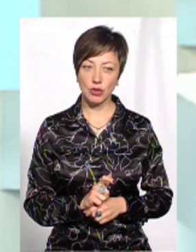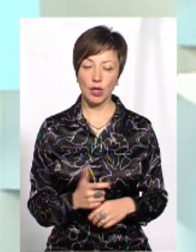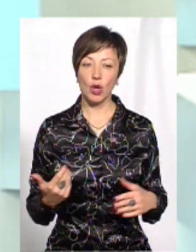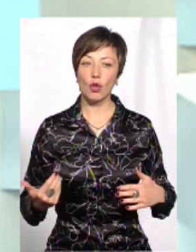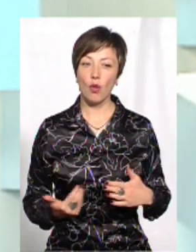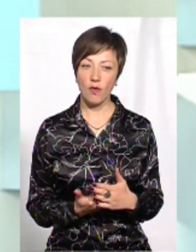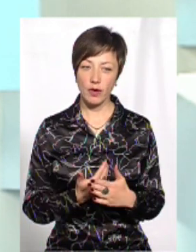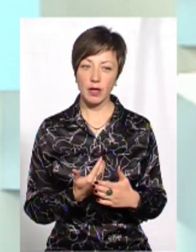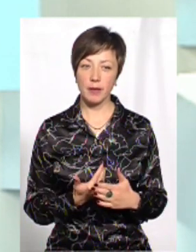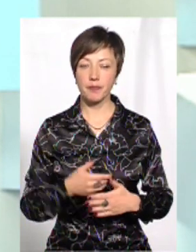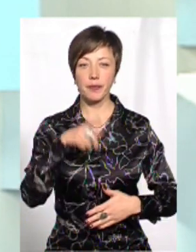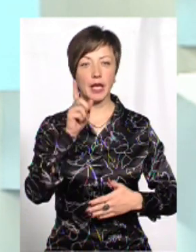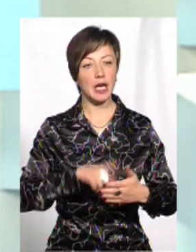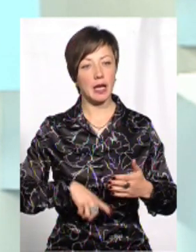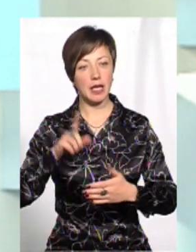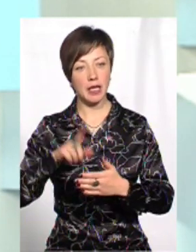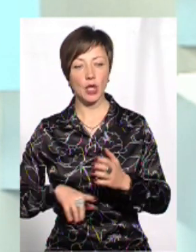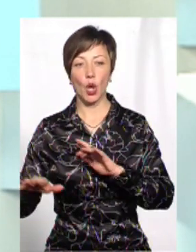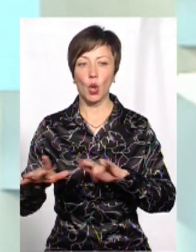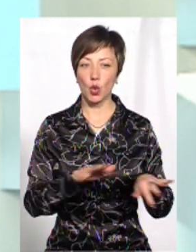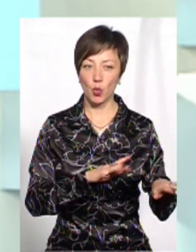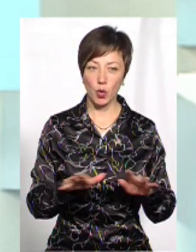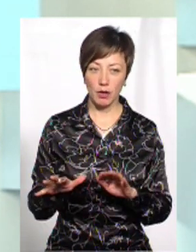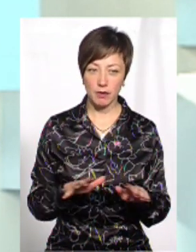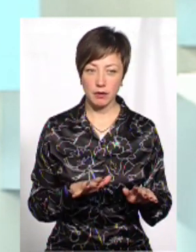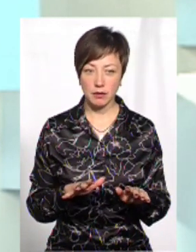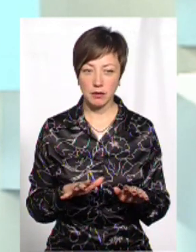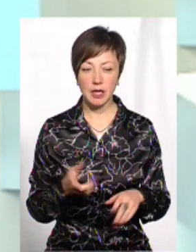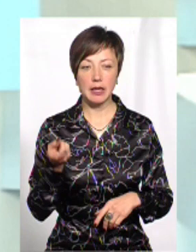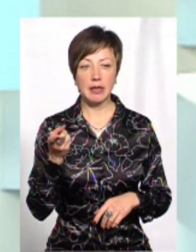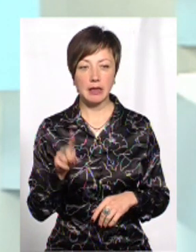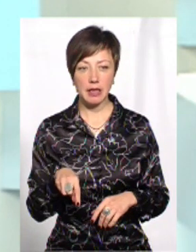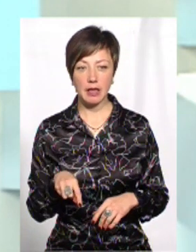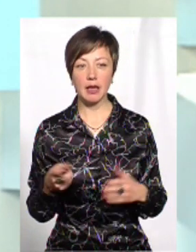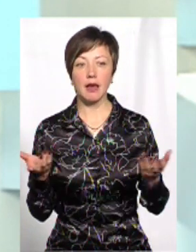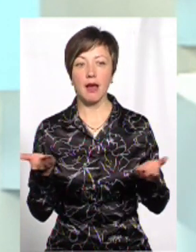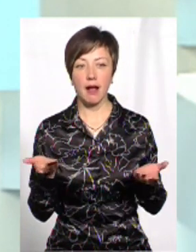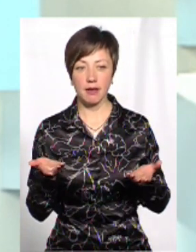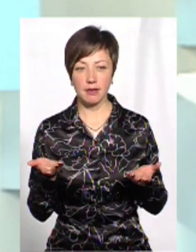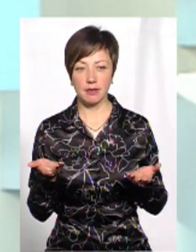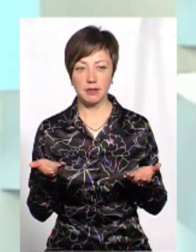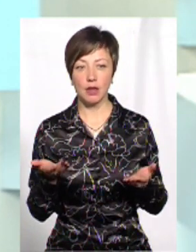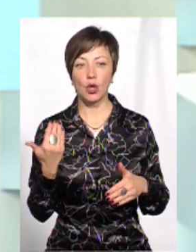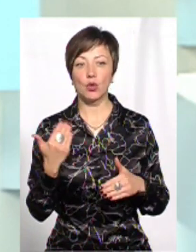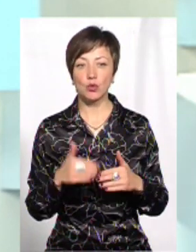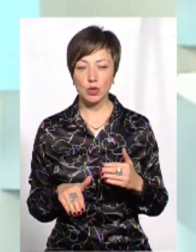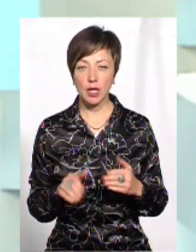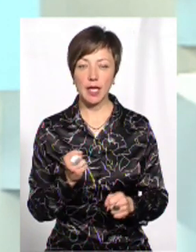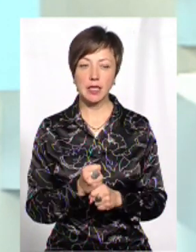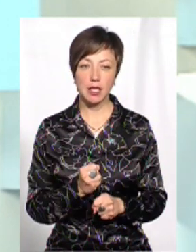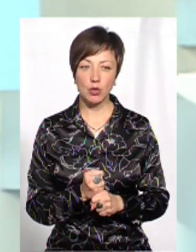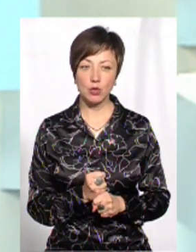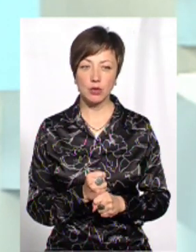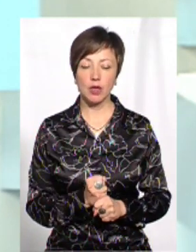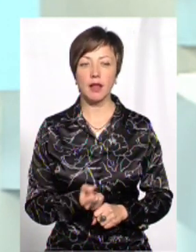більшість нових релігійних рухів, ну, зокрема, тих, які вже діють,